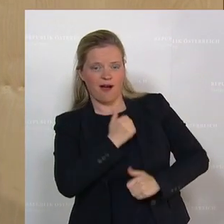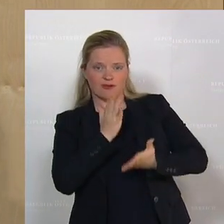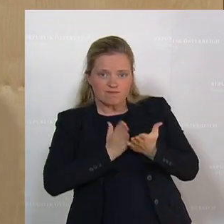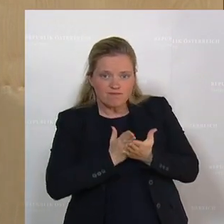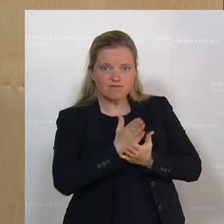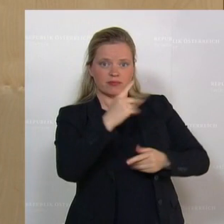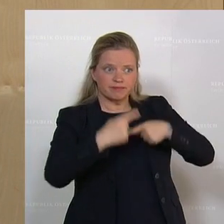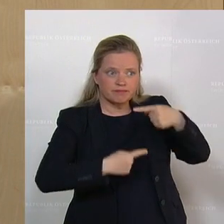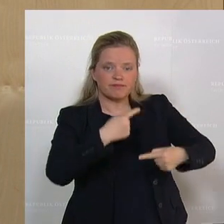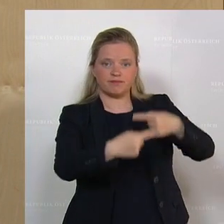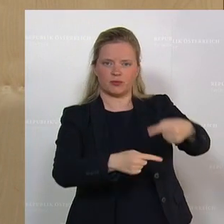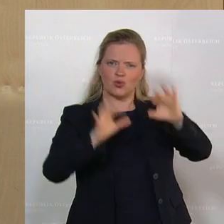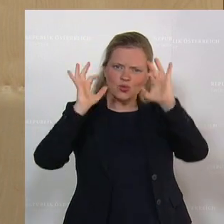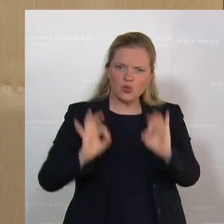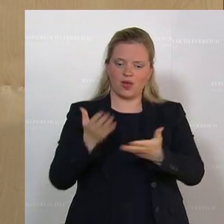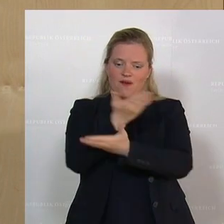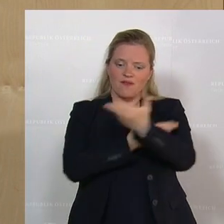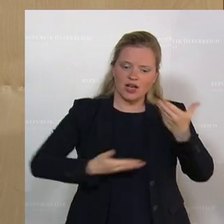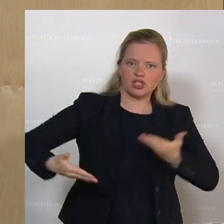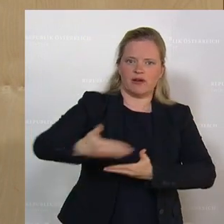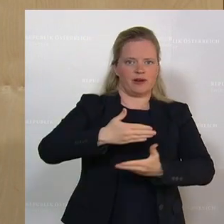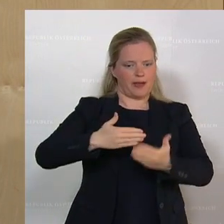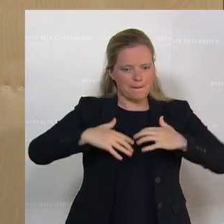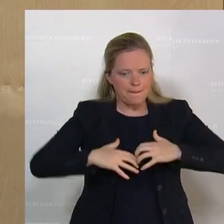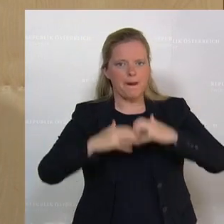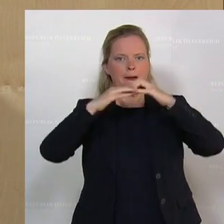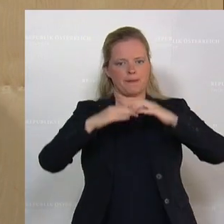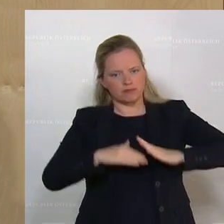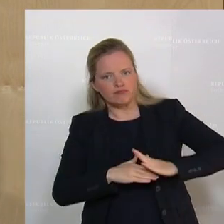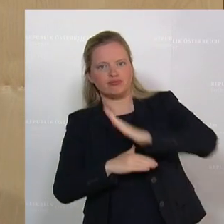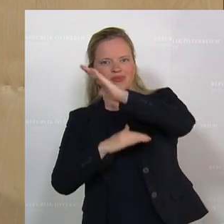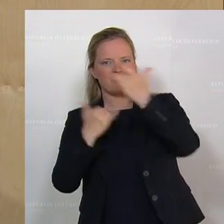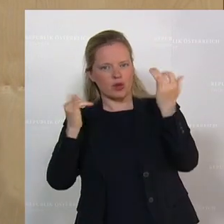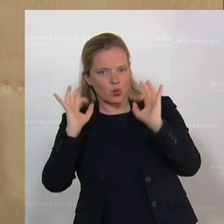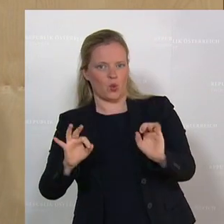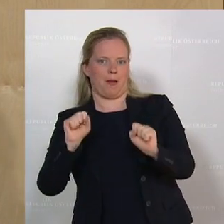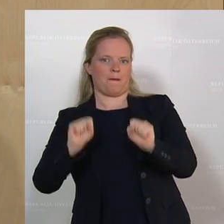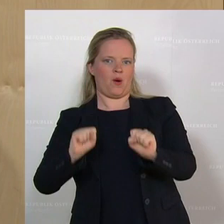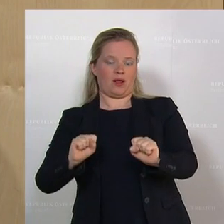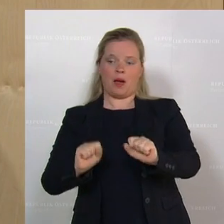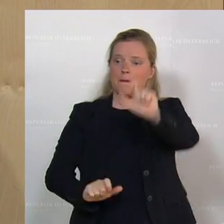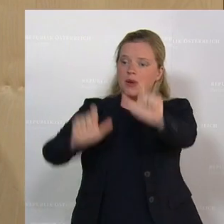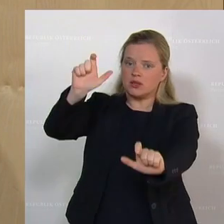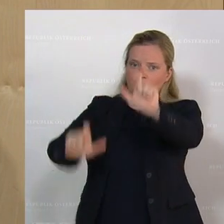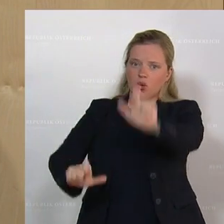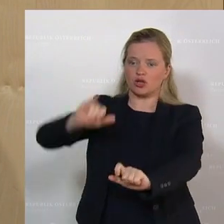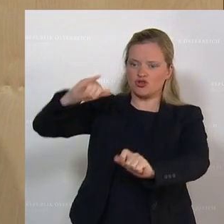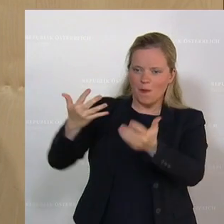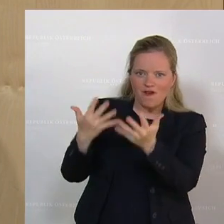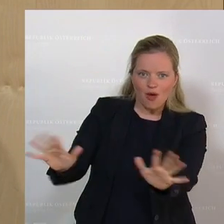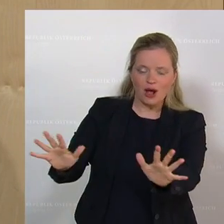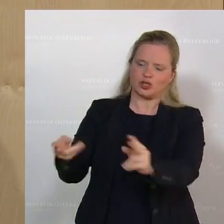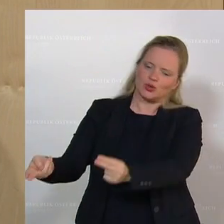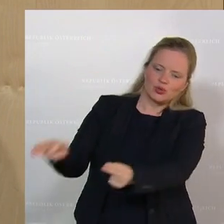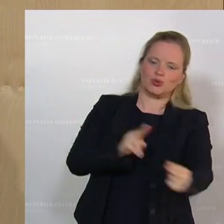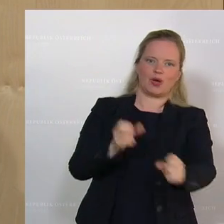es, gut das wirtschaftliche Comeback zustande zu bringen? Und wie schaffen wir es vor allem Menschen, die ihren Job verloren haben, wieder in